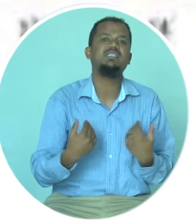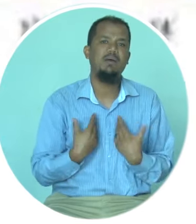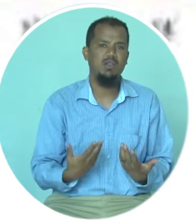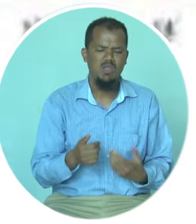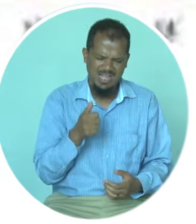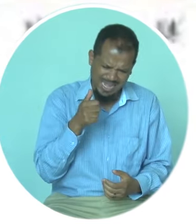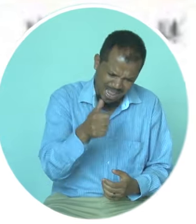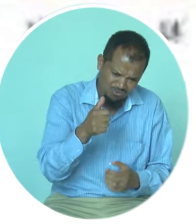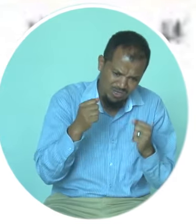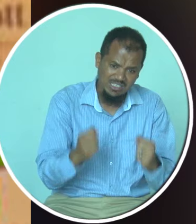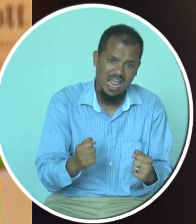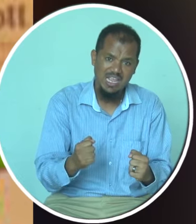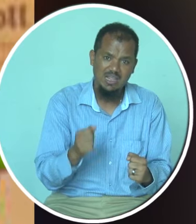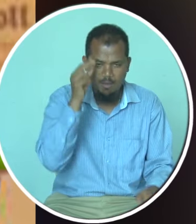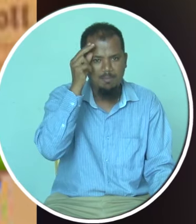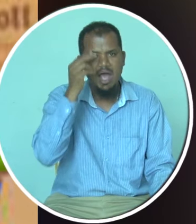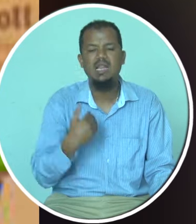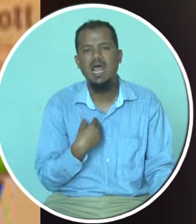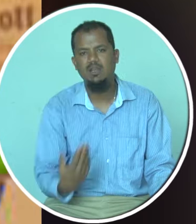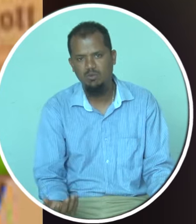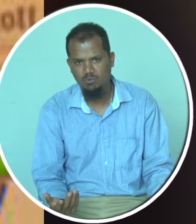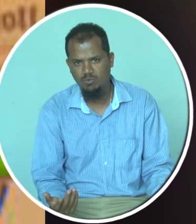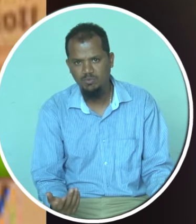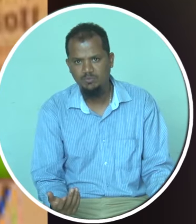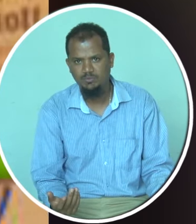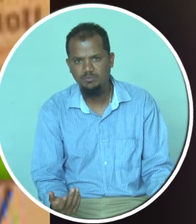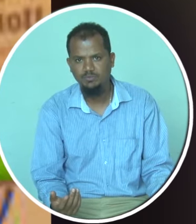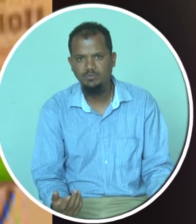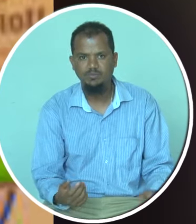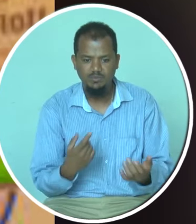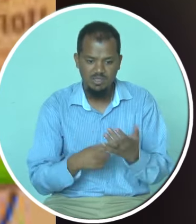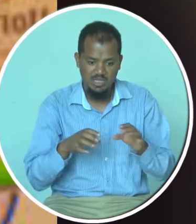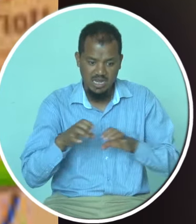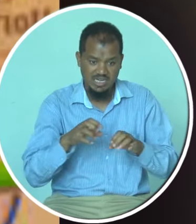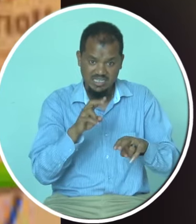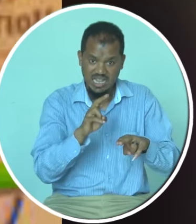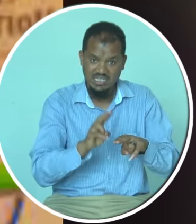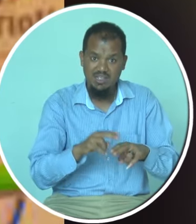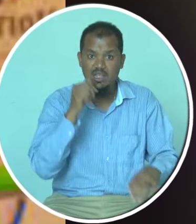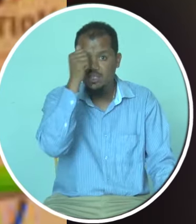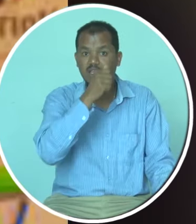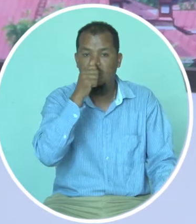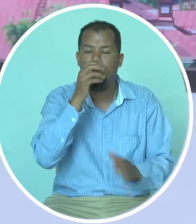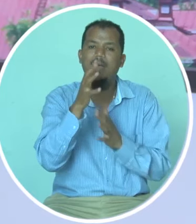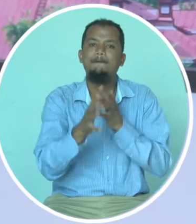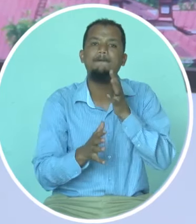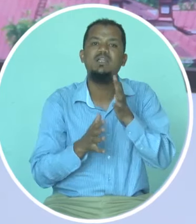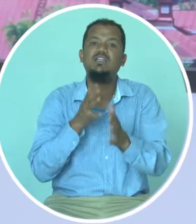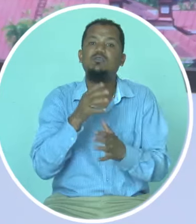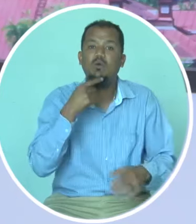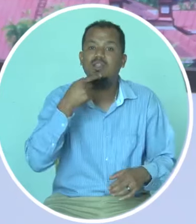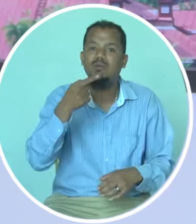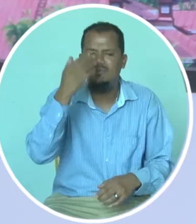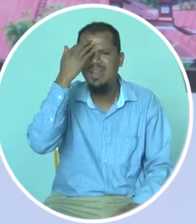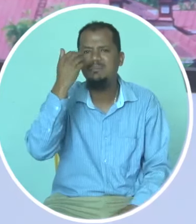አለው፣ ራሱን የቻለ ደግሞ ባህል አለው ማለት ነው። እንደዚህ ጋር አድርገን ካስቀመጥን የኢትዮጵያ ምልክት ቋንቋ